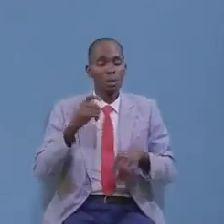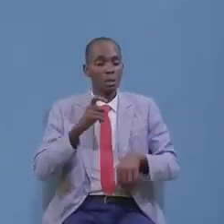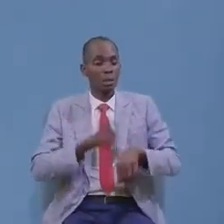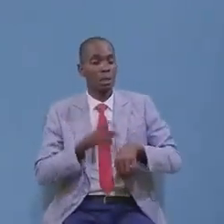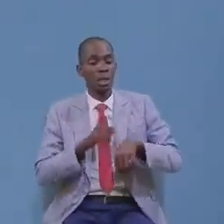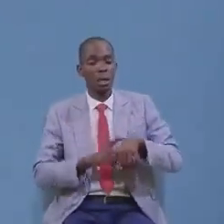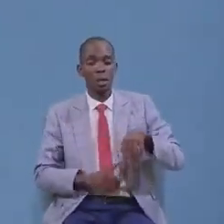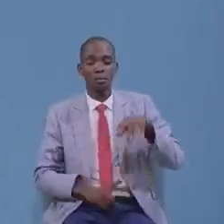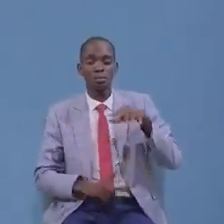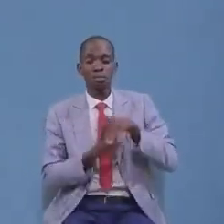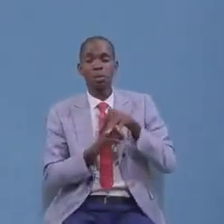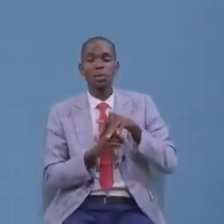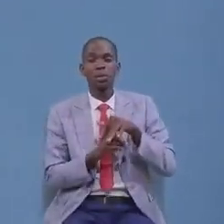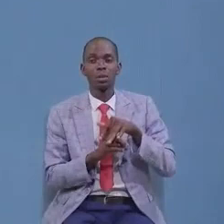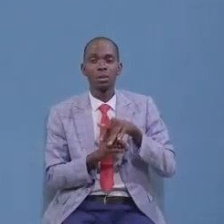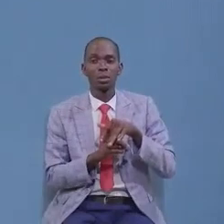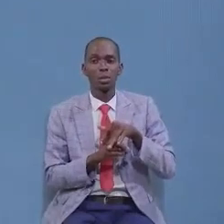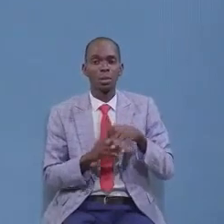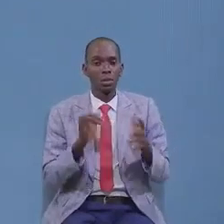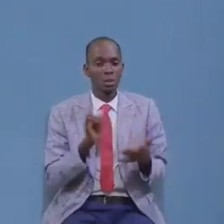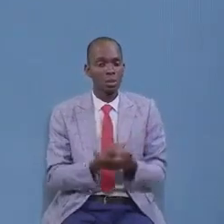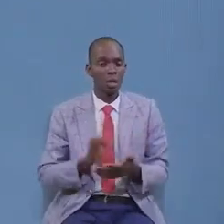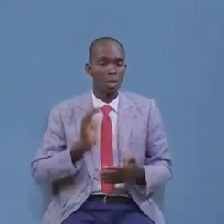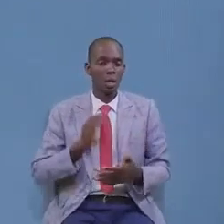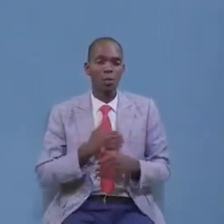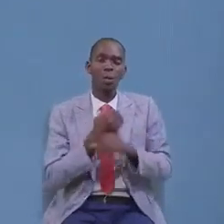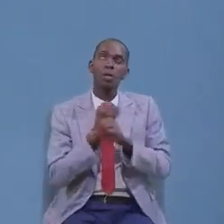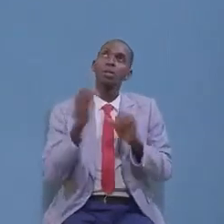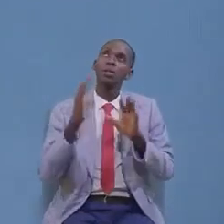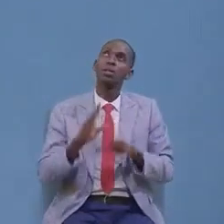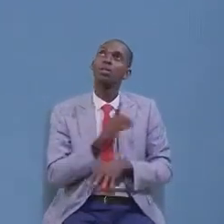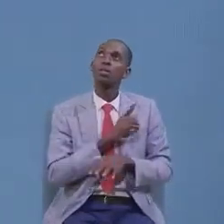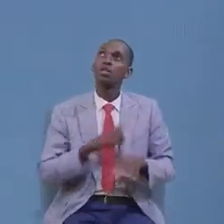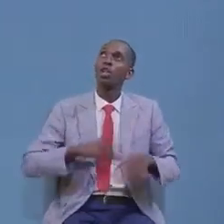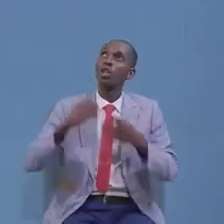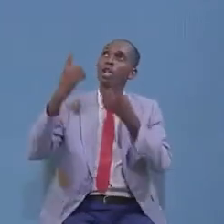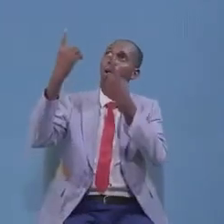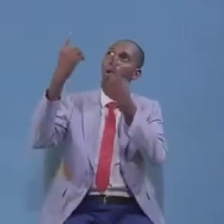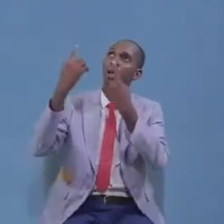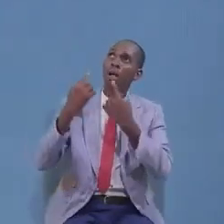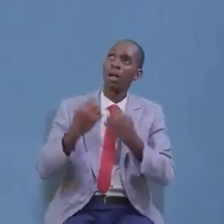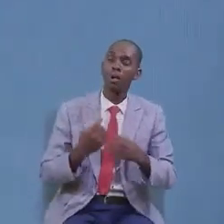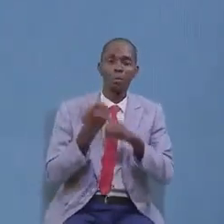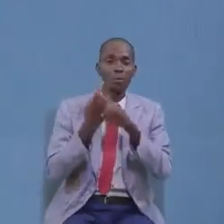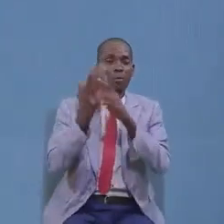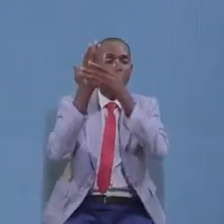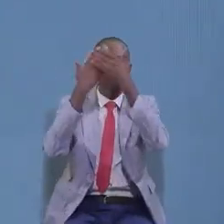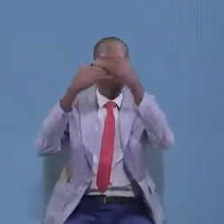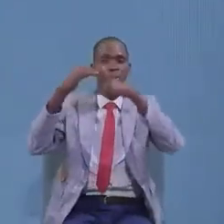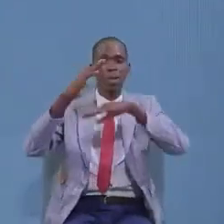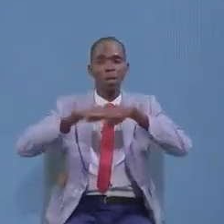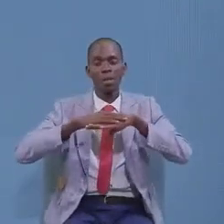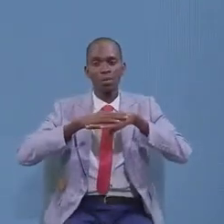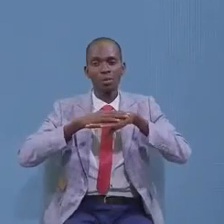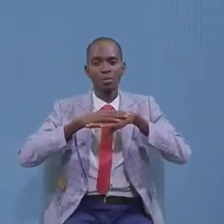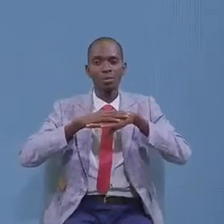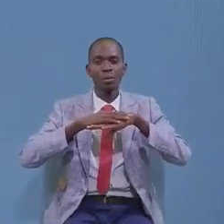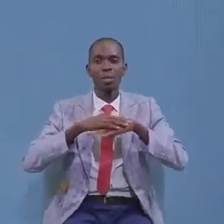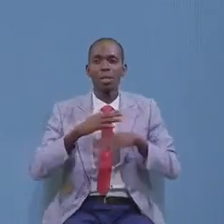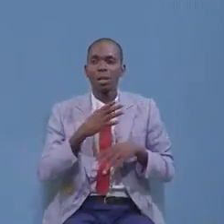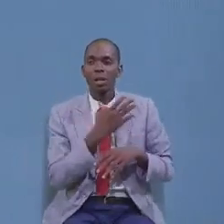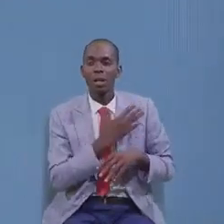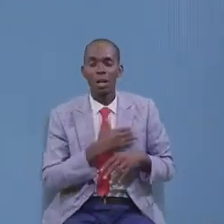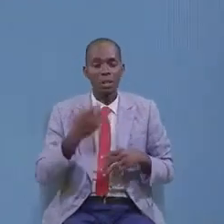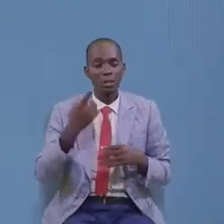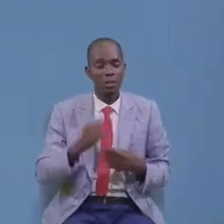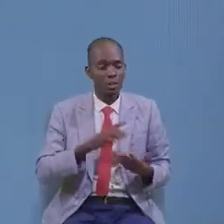అప్పుడు సమయం ఆసన్నం కాగానే, దట్ అవర్ సేవియర్ అవర్ లార్డ్ కమ్స్ ఫ్రమ్ హెవెన్, మన రక్షకుడు ప్రభు పరలోకానికి వచ్చినప్పుడు, అండ్ ద డెడ్